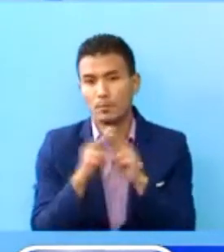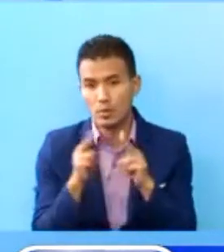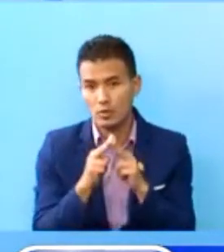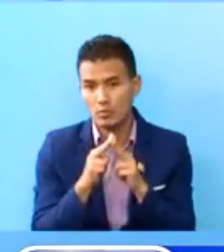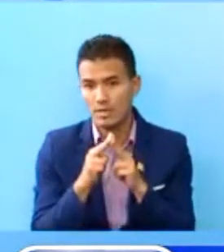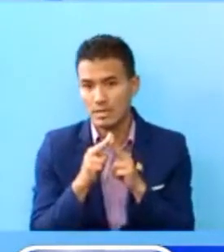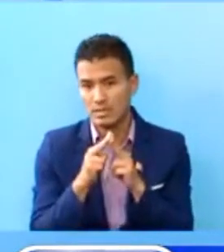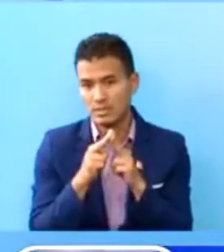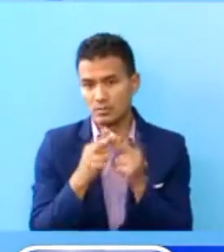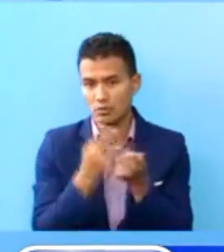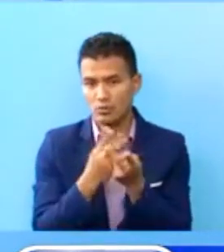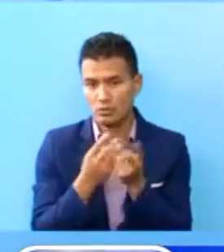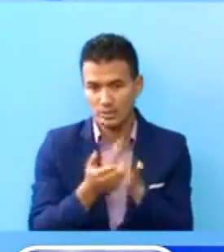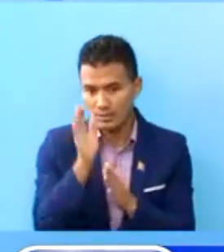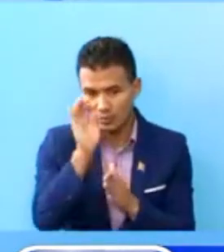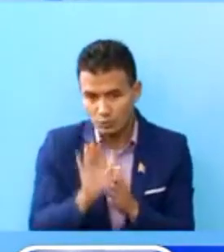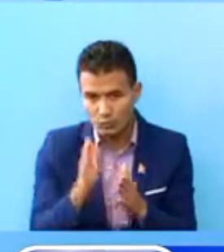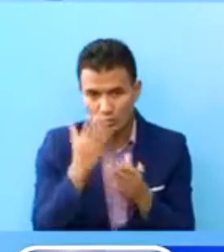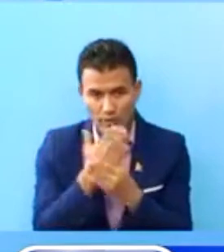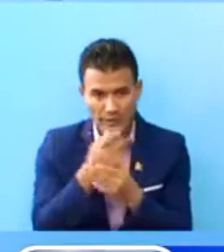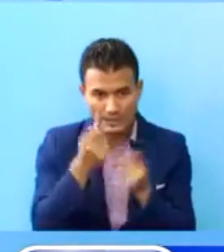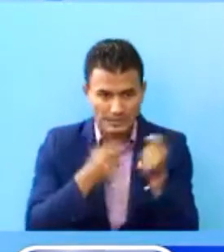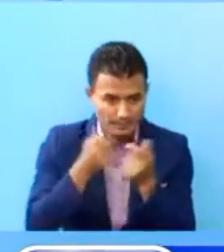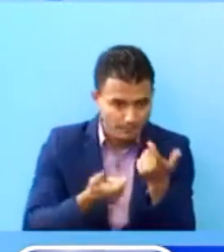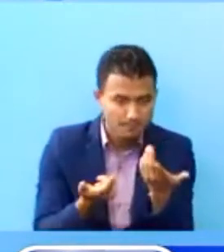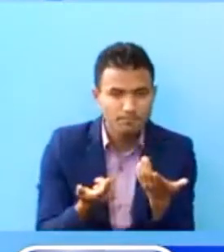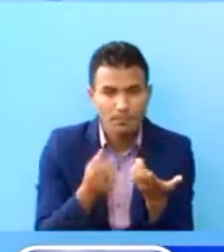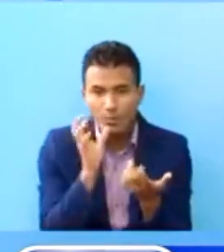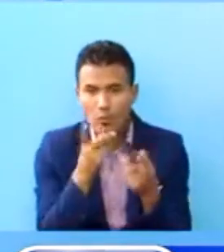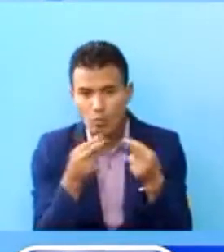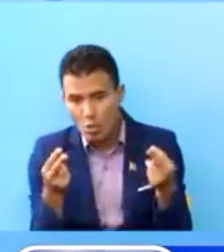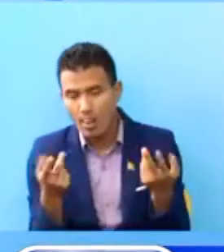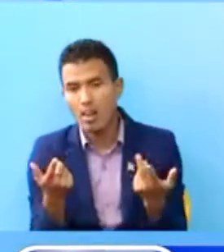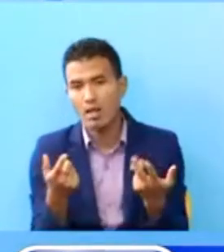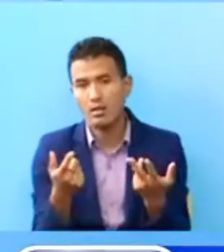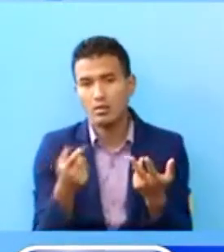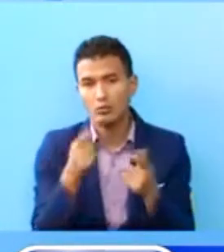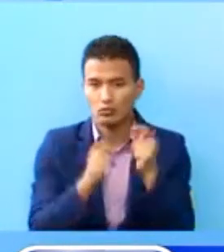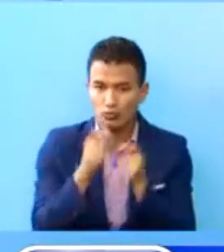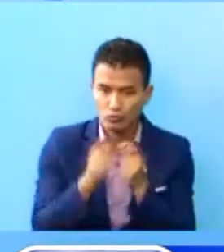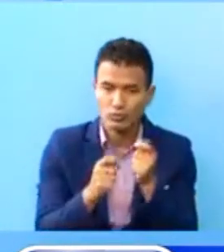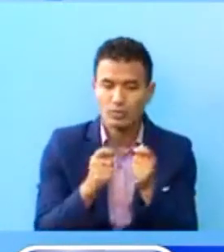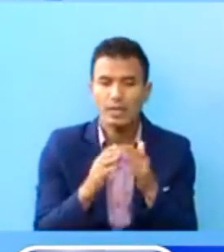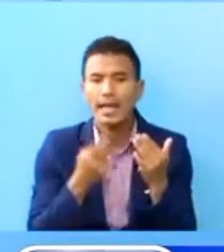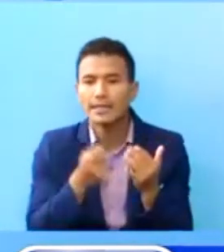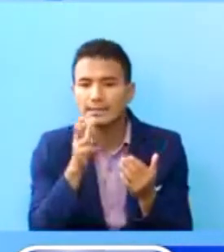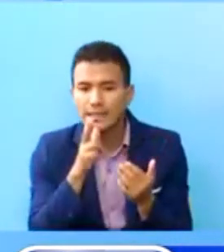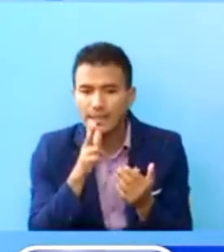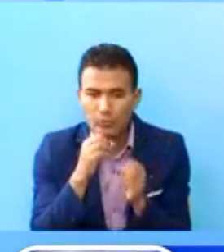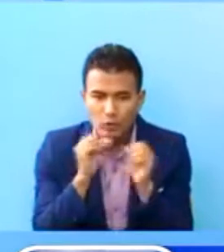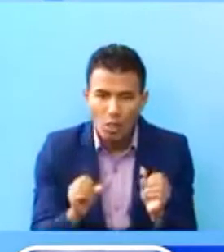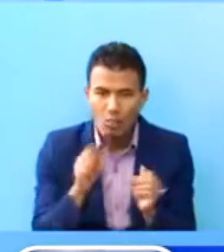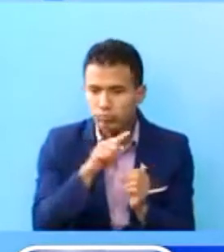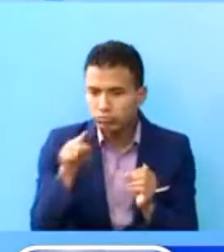सम्पर्कमा आउने, जस्तै उहाँहरू जान सक्नुहुन्छ, जस्तै तरकारी किन्न जानुभयो होला, फलफुल किन्न अथवा दुधहरू अथवा कहाँ जाने हो, चिया पसल कहाँ